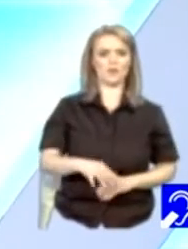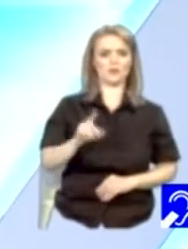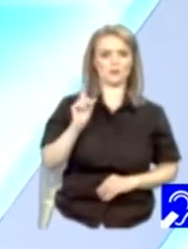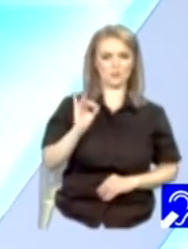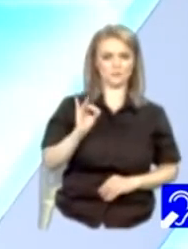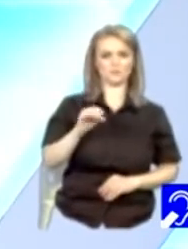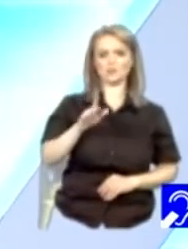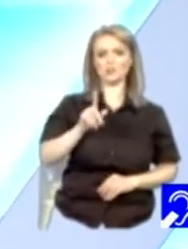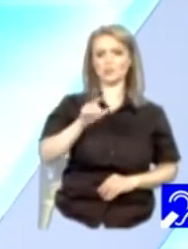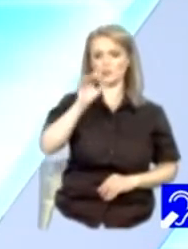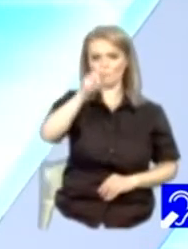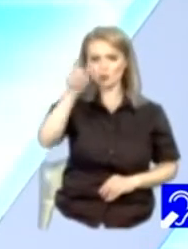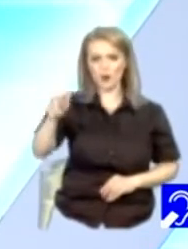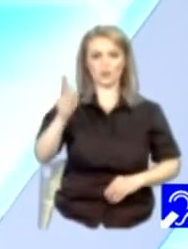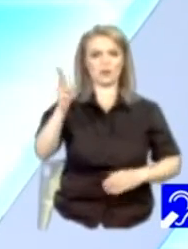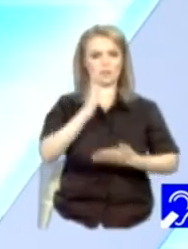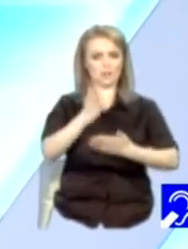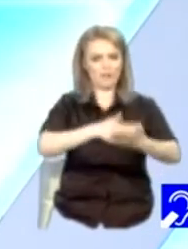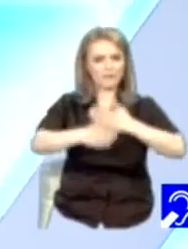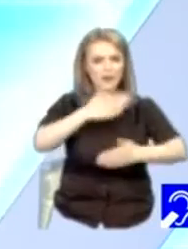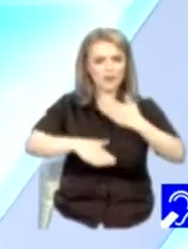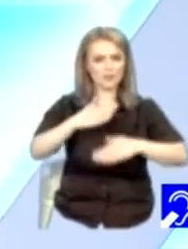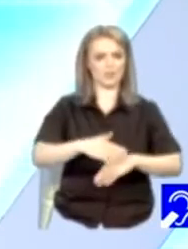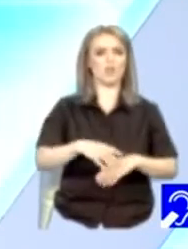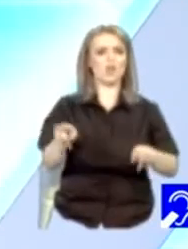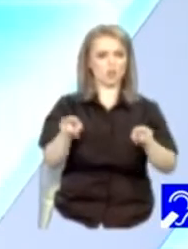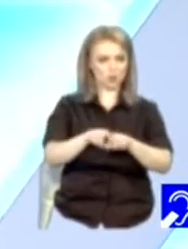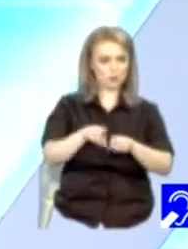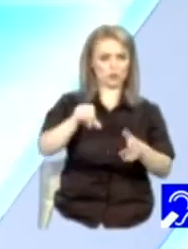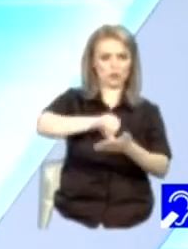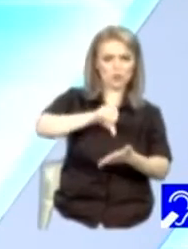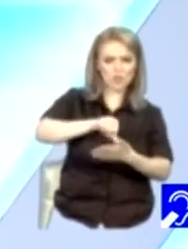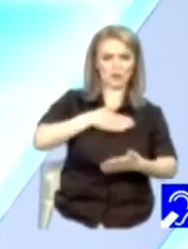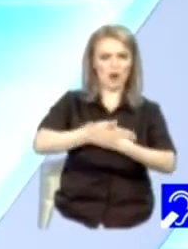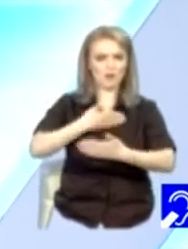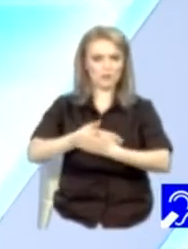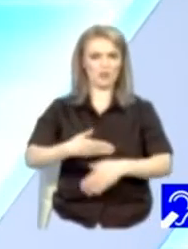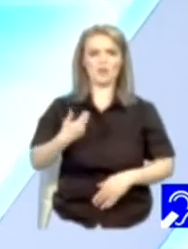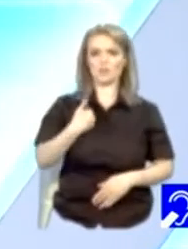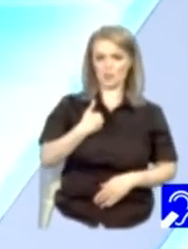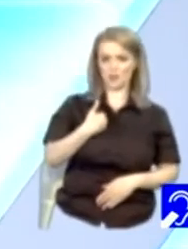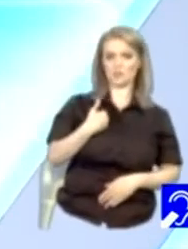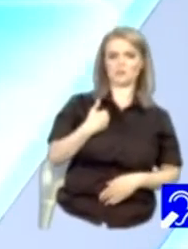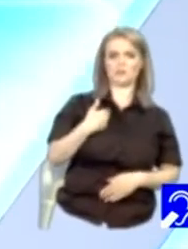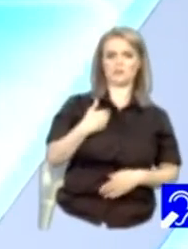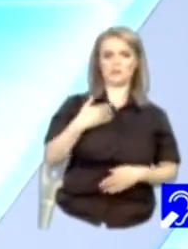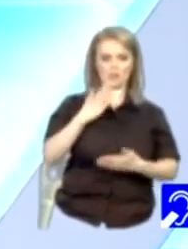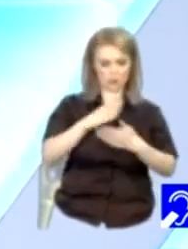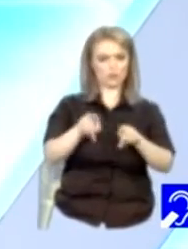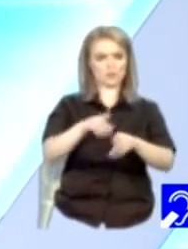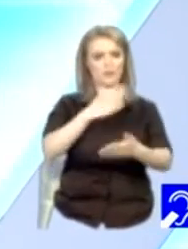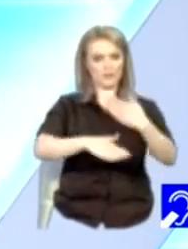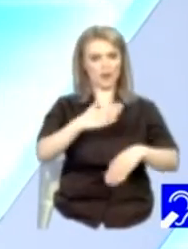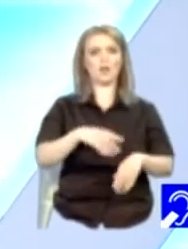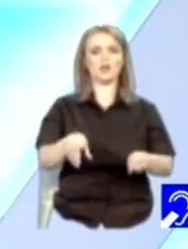persoanele cu dizabilități sau persoanele subreprezentate din alte categorii. Eu una am o dizabilitate